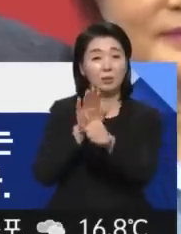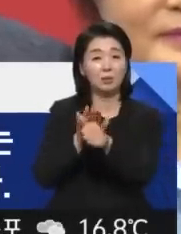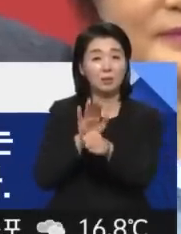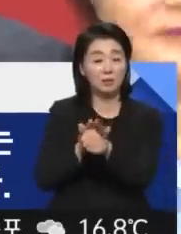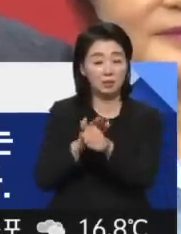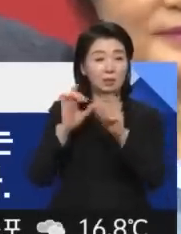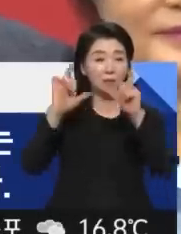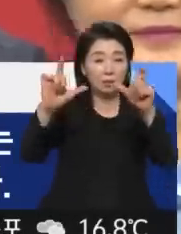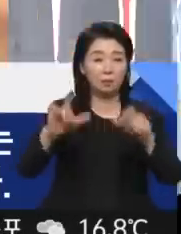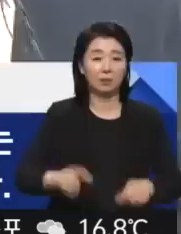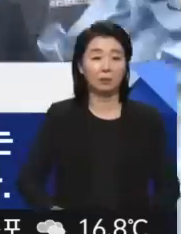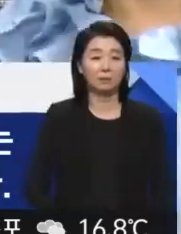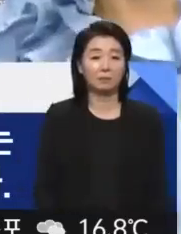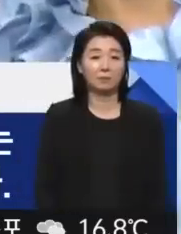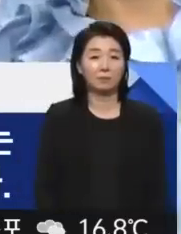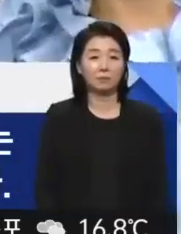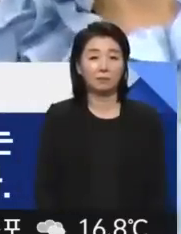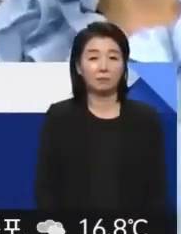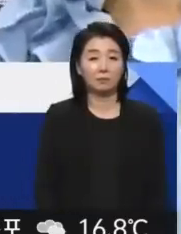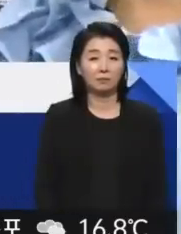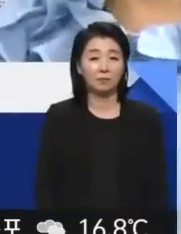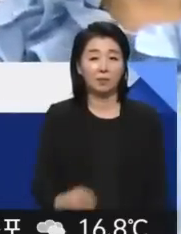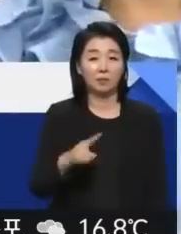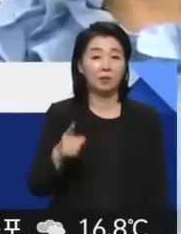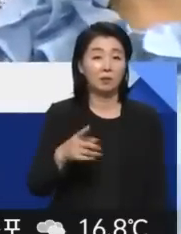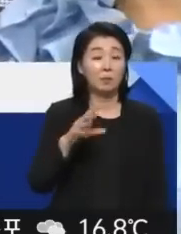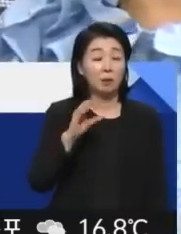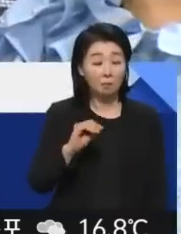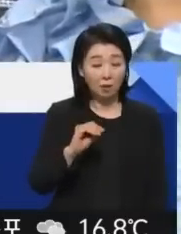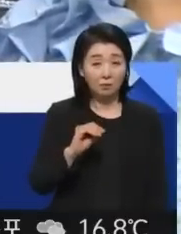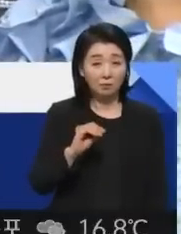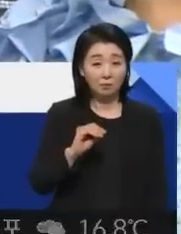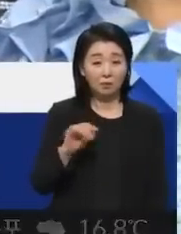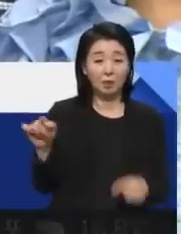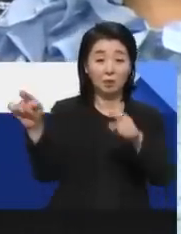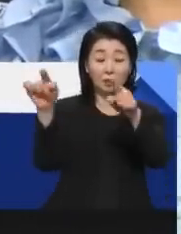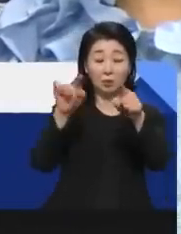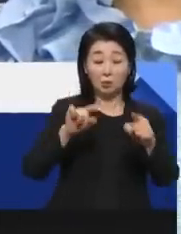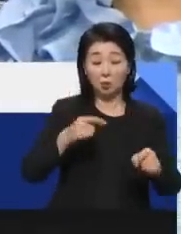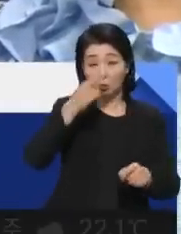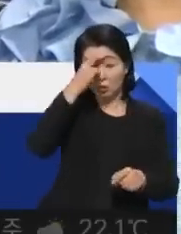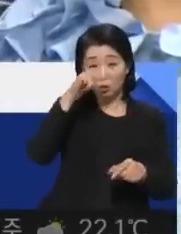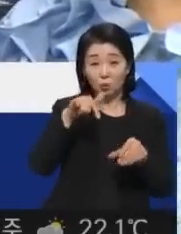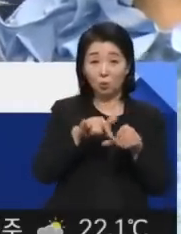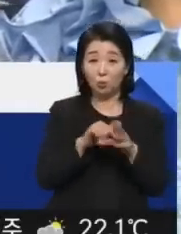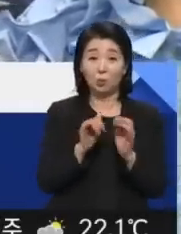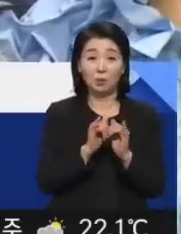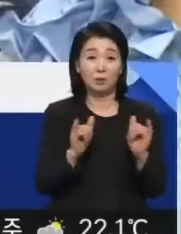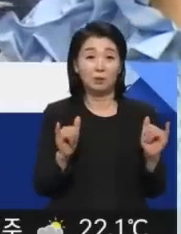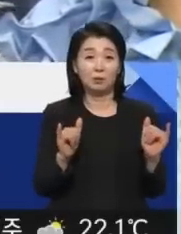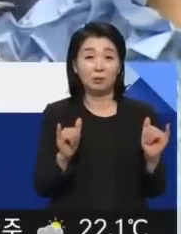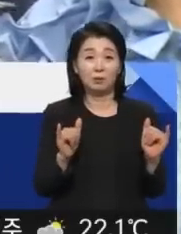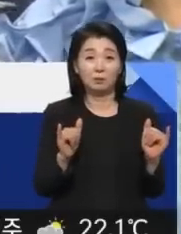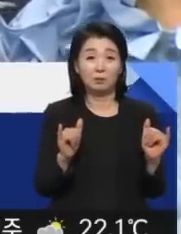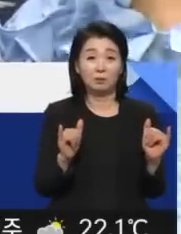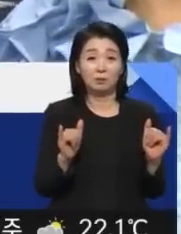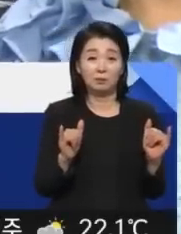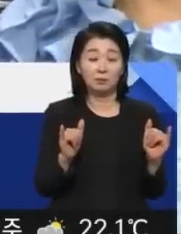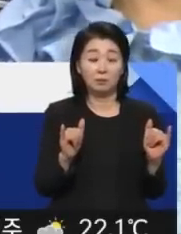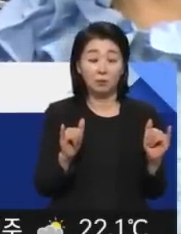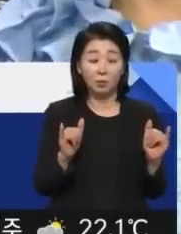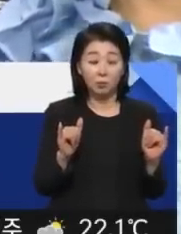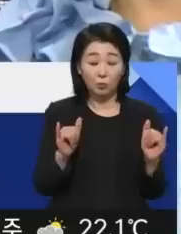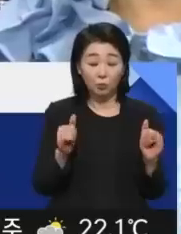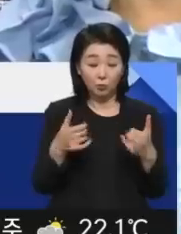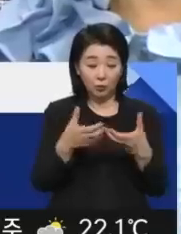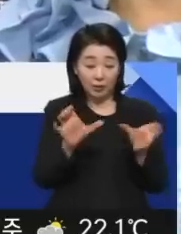지지를 선언합니다. 1,200만 전국 기독교인들이 저희 당을